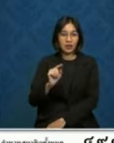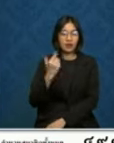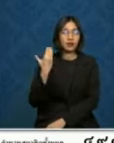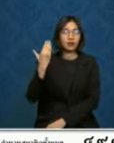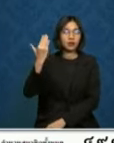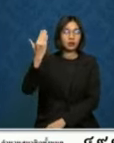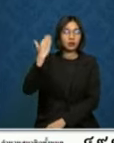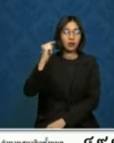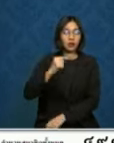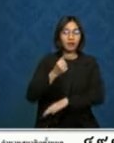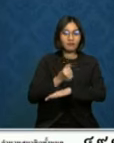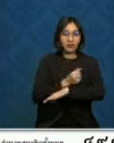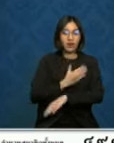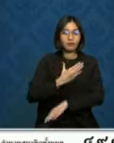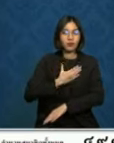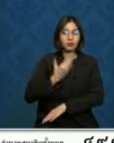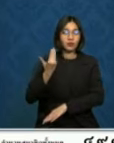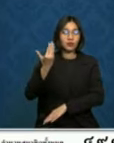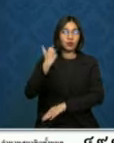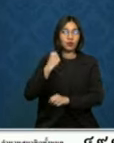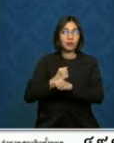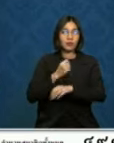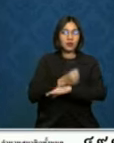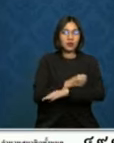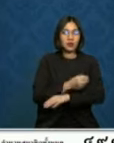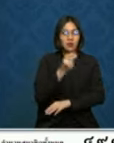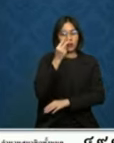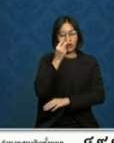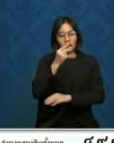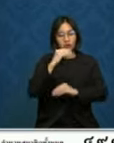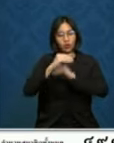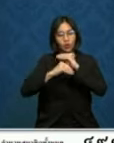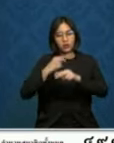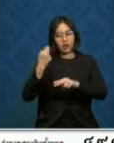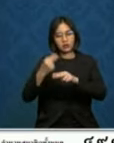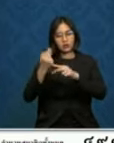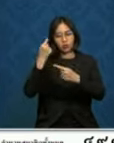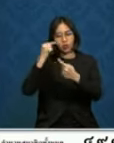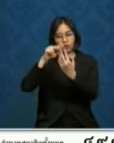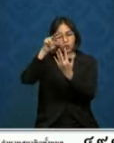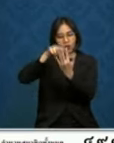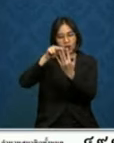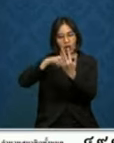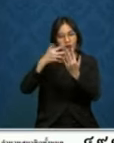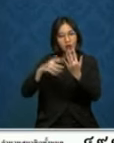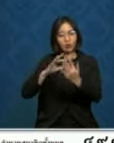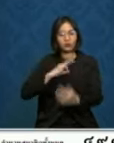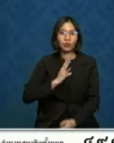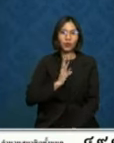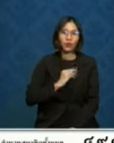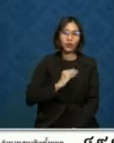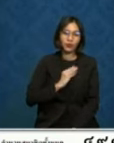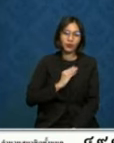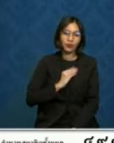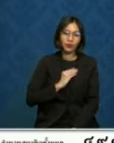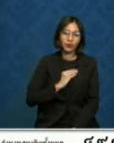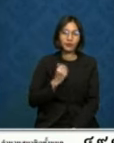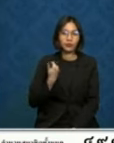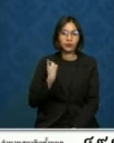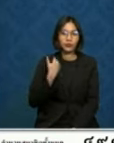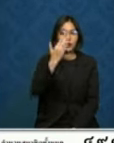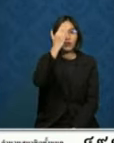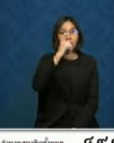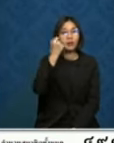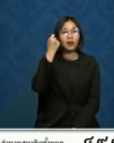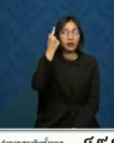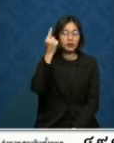นแรงงานนะครับผมเห็นชื่อโครงการอ่านวัตถุประสงค์แล้วผมใจเต้นแรงมากครับท่านประธานเพราะ